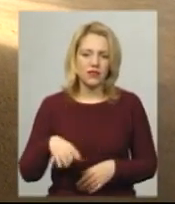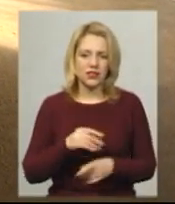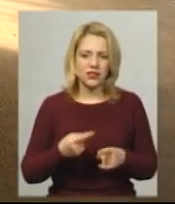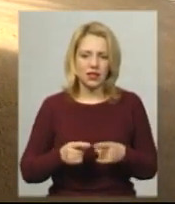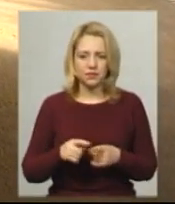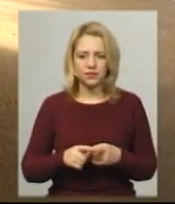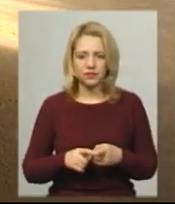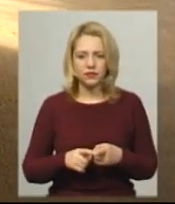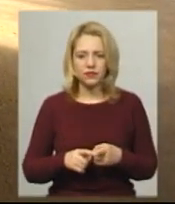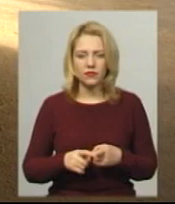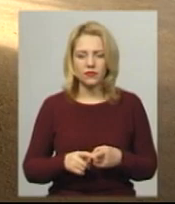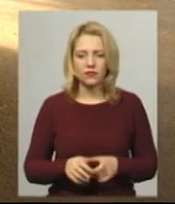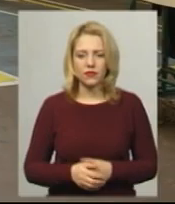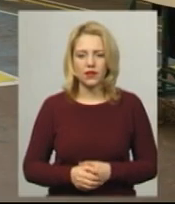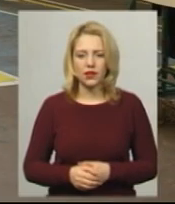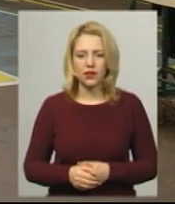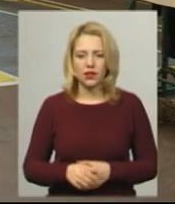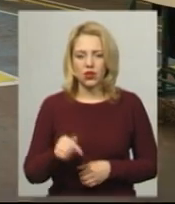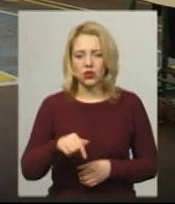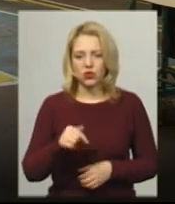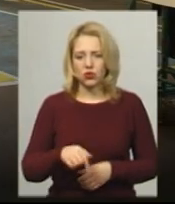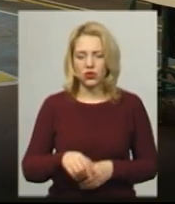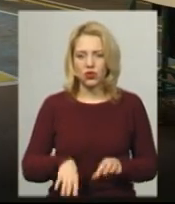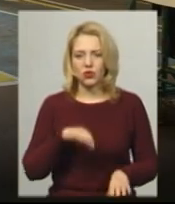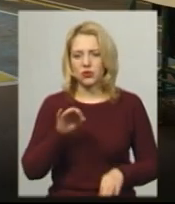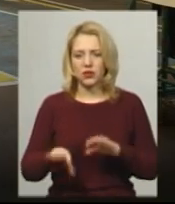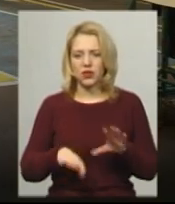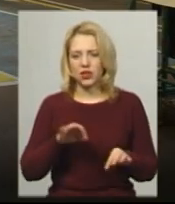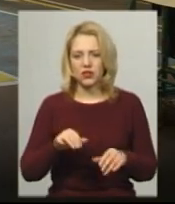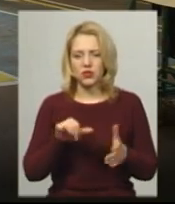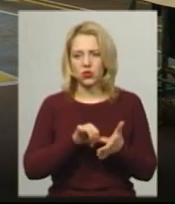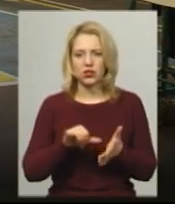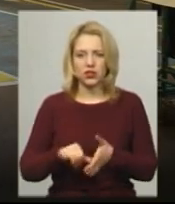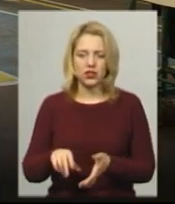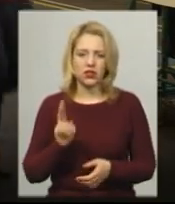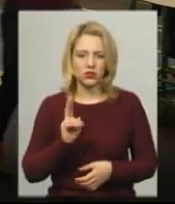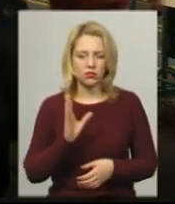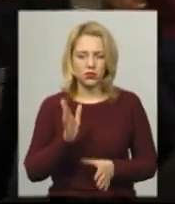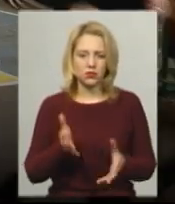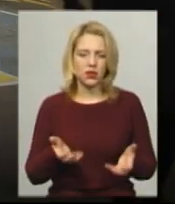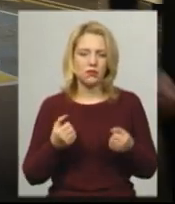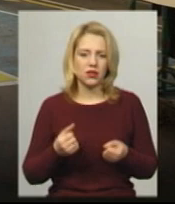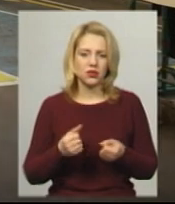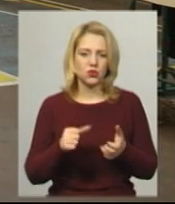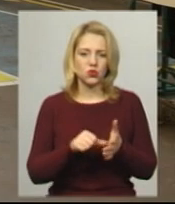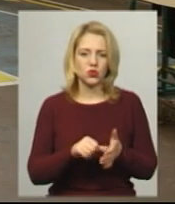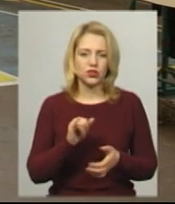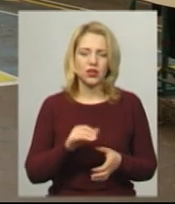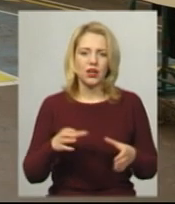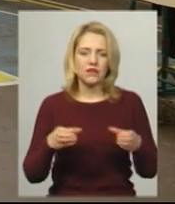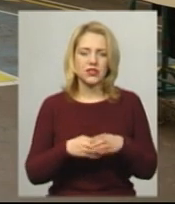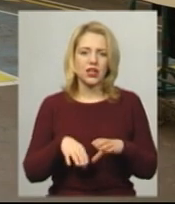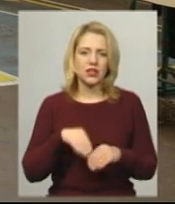легкої атлетики, розповідає Руслан Савченко. Тут відбираються учасники, які будуть приймати участь в складі